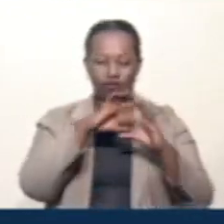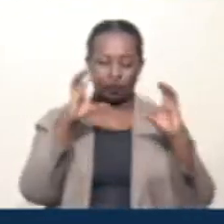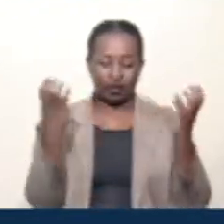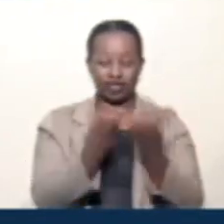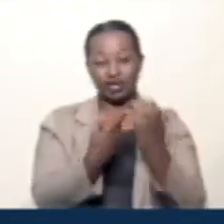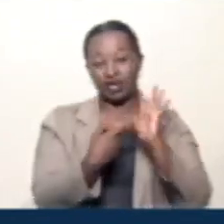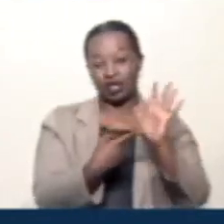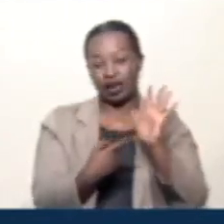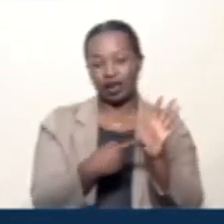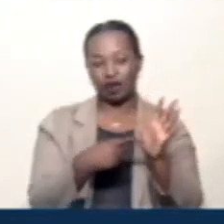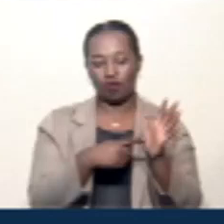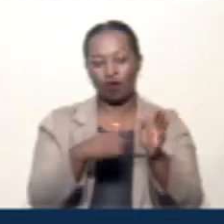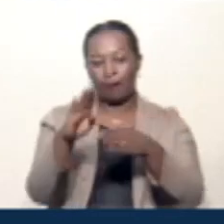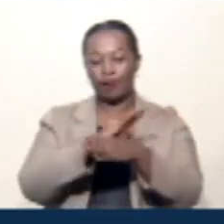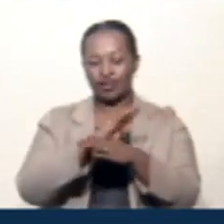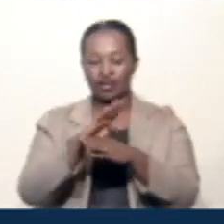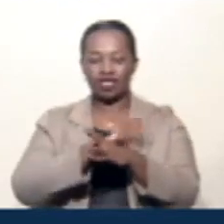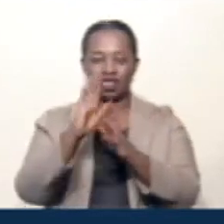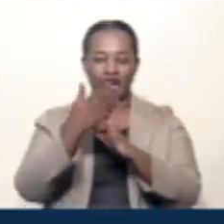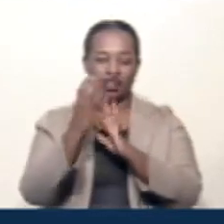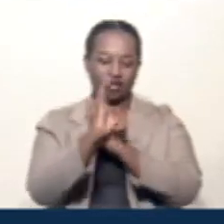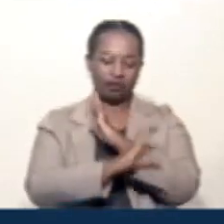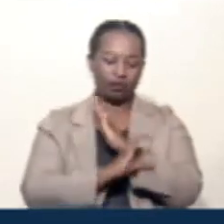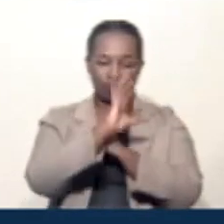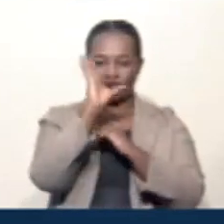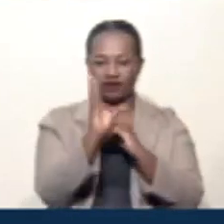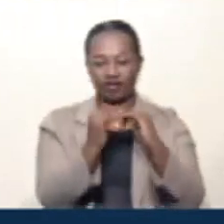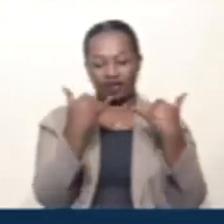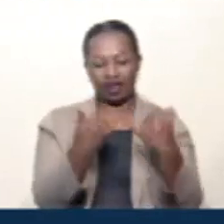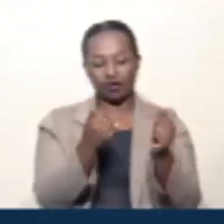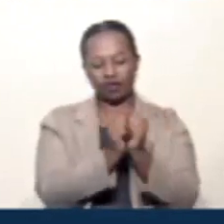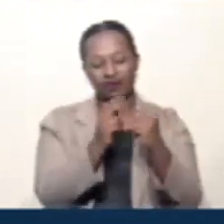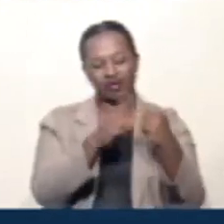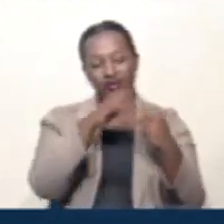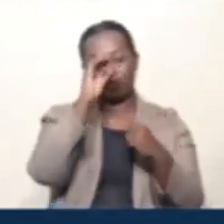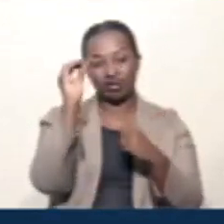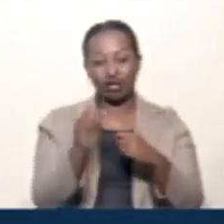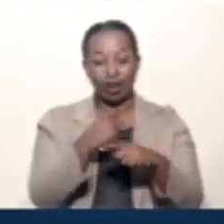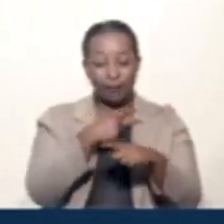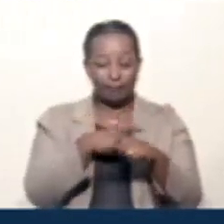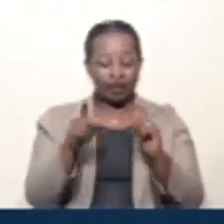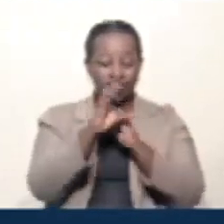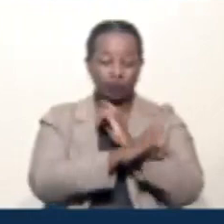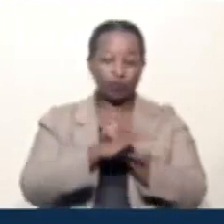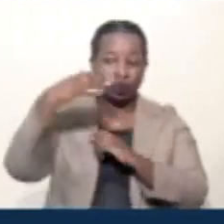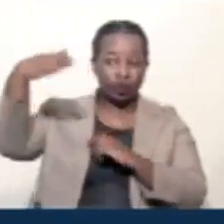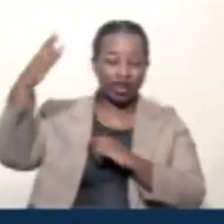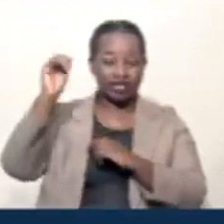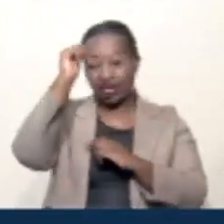igaragaza ko ubuhahirane hagati y'ibihugu bya Afurika buri kuri 17%, mu gihe ubwo bigirana n'ibihugu byo muri Aziya buri